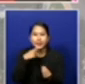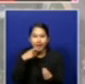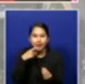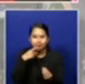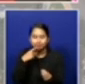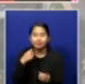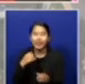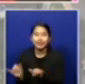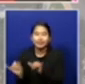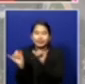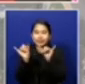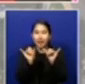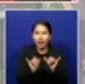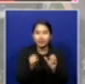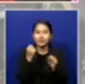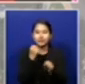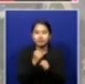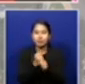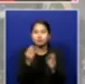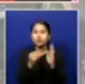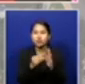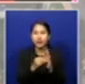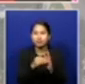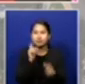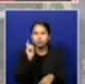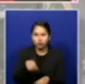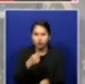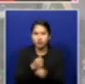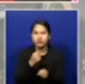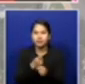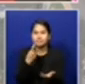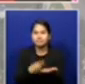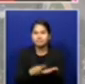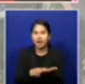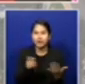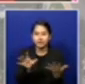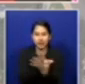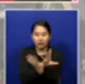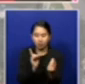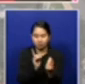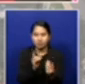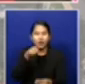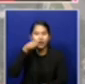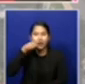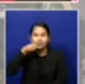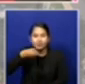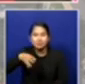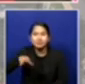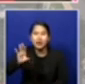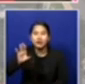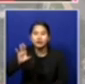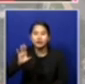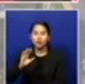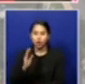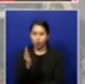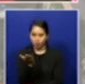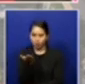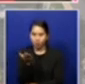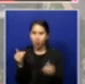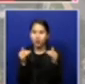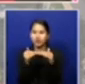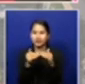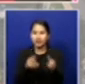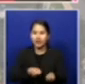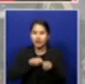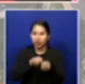ทพต้องทำประกันสังคมกลับบ้านไปจะขอใช้สิทธิ์เกษตรกร